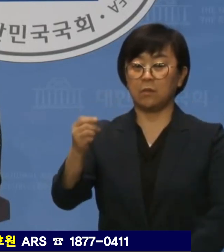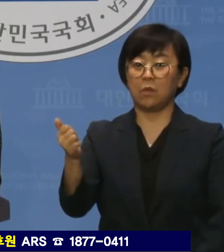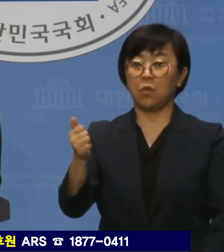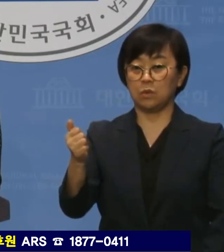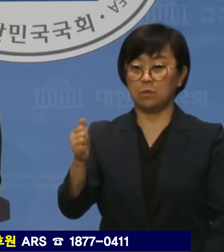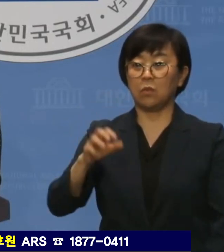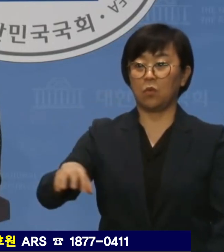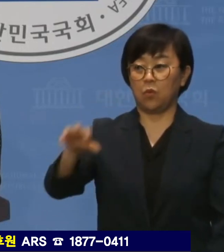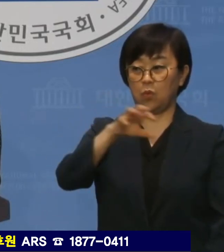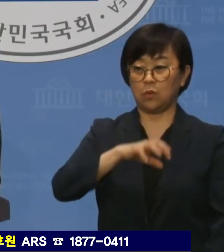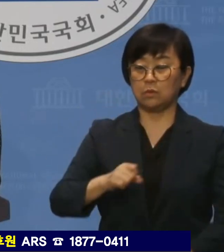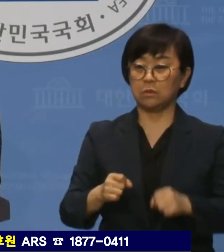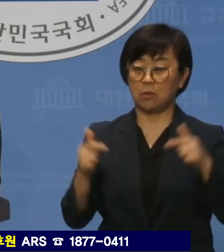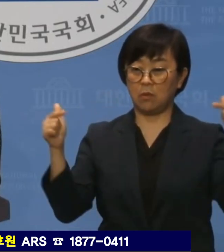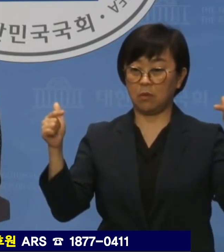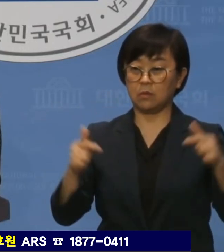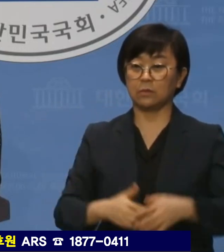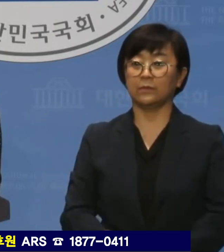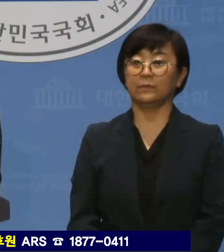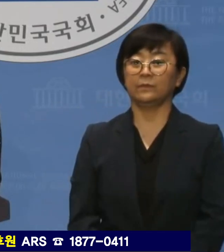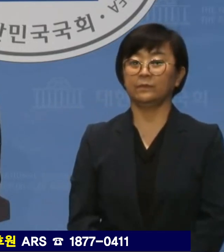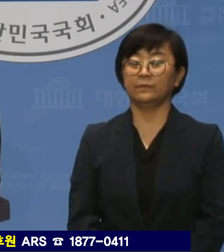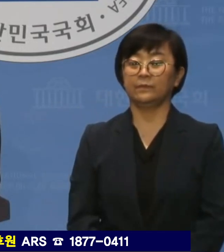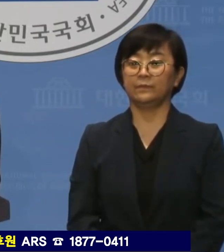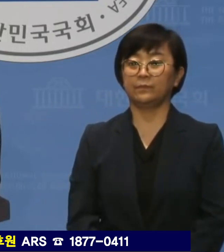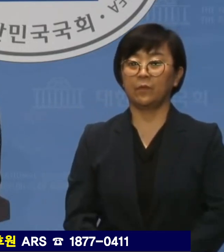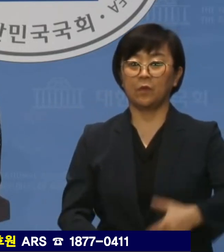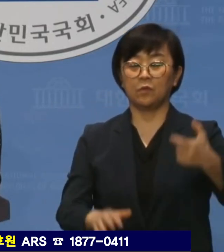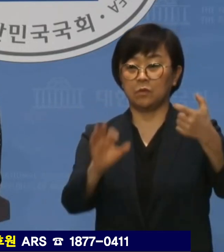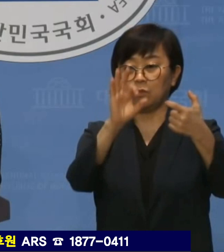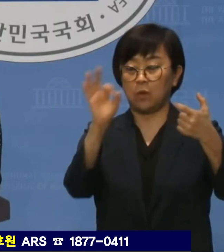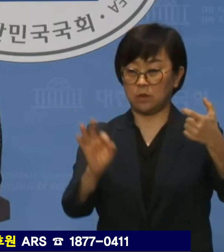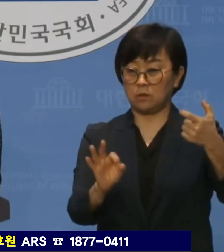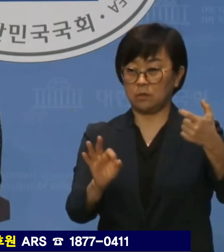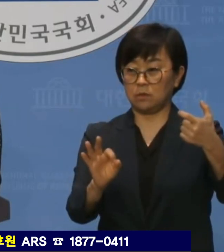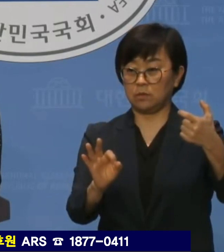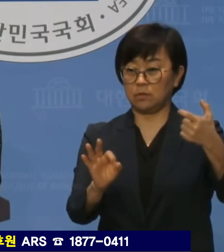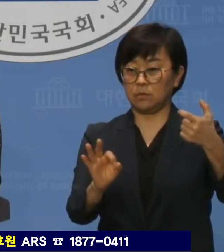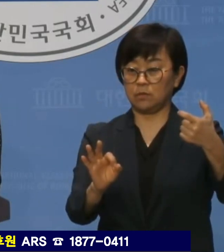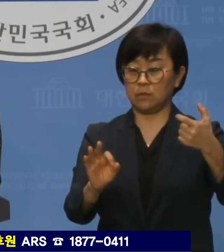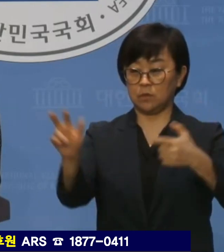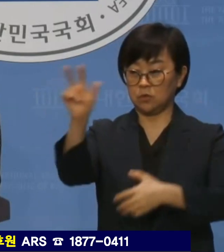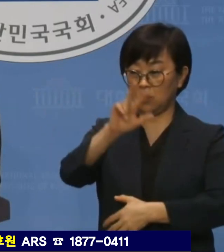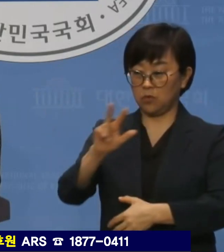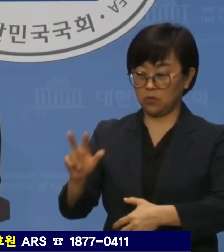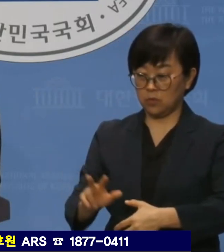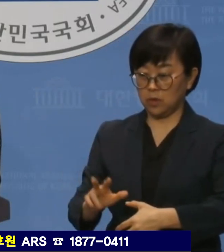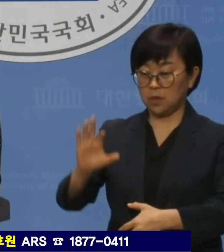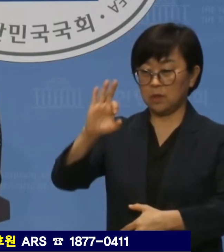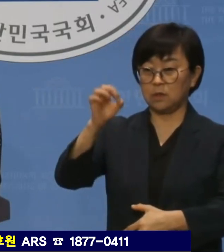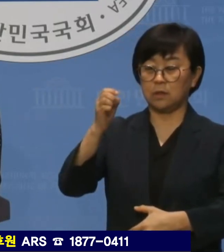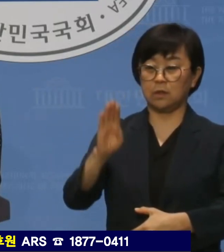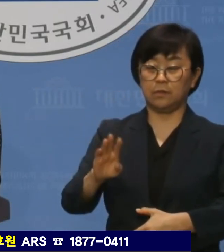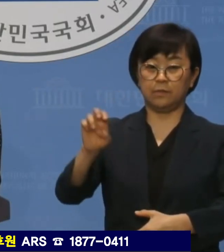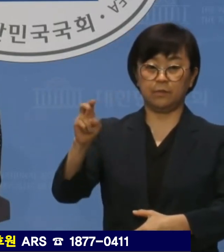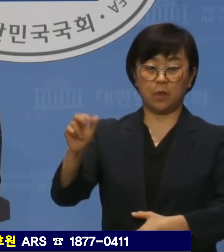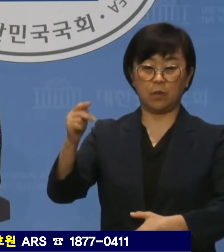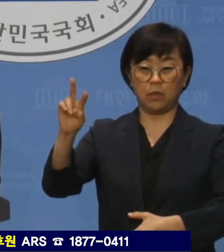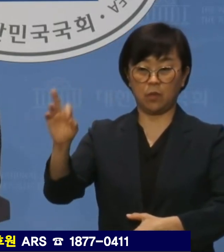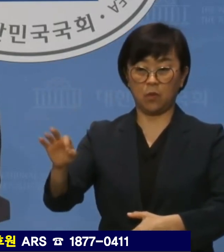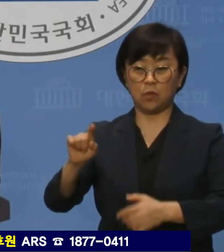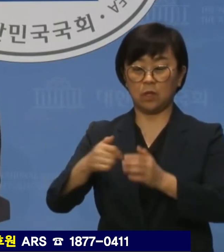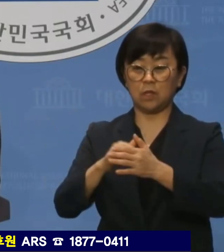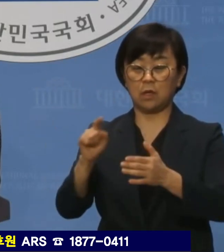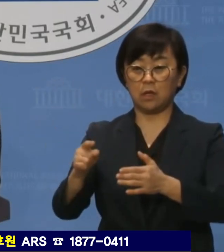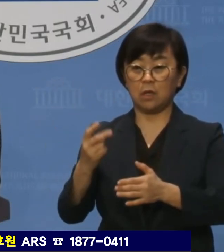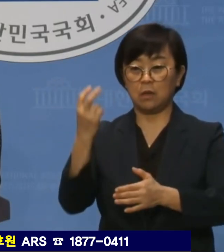350여 곳으로 급증하게 됩니다. 60%에 이르는 전국 읍면동을 치안 공백